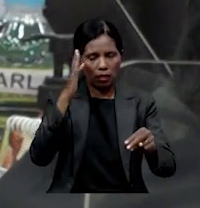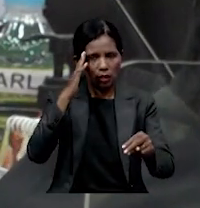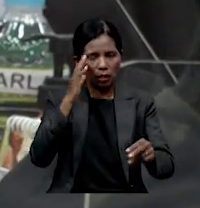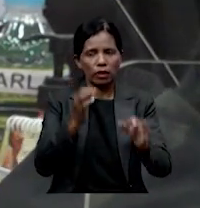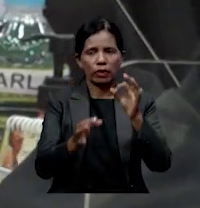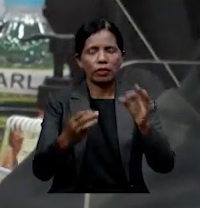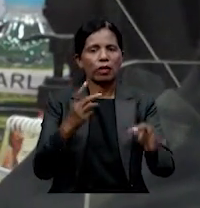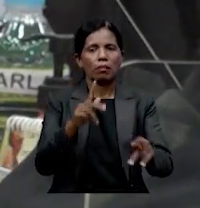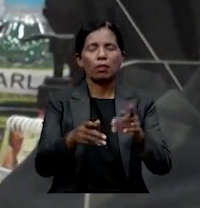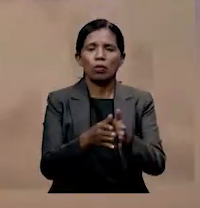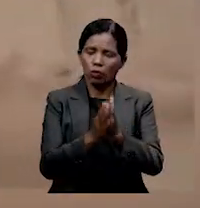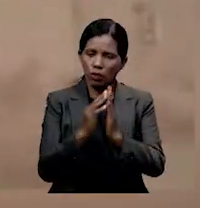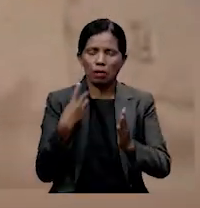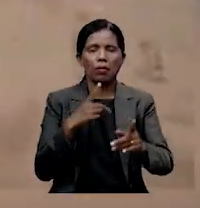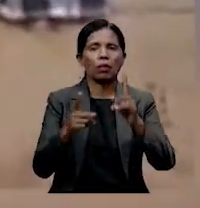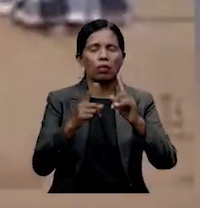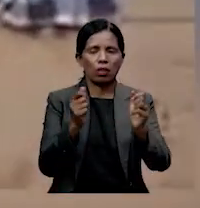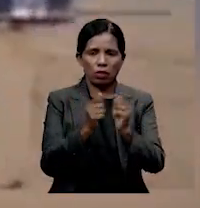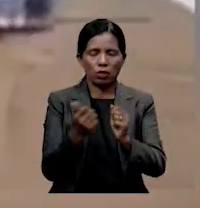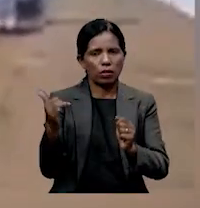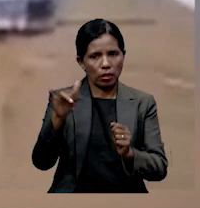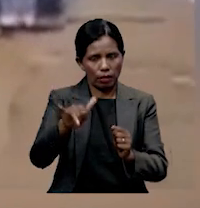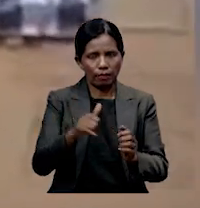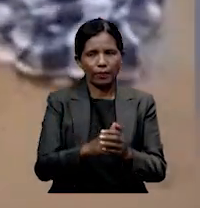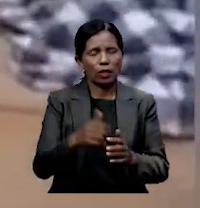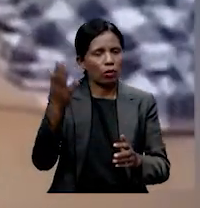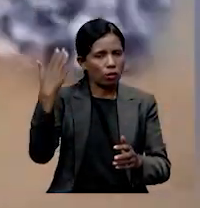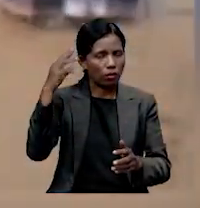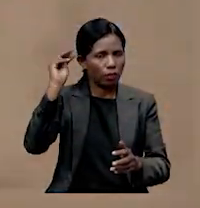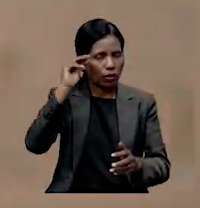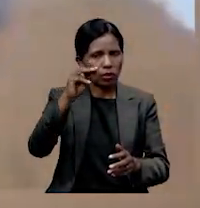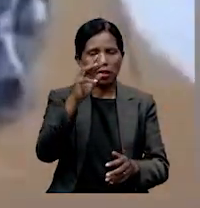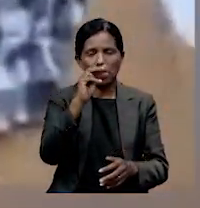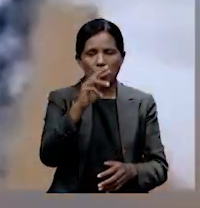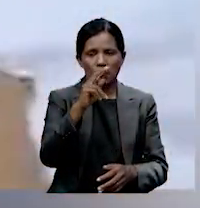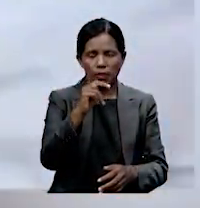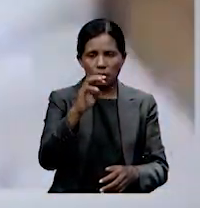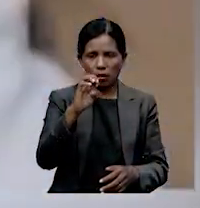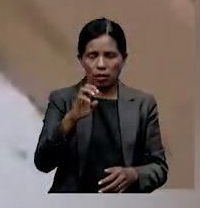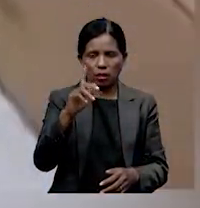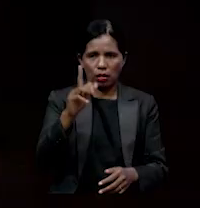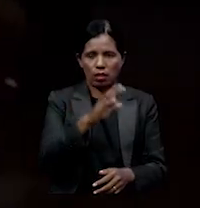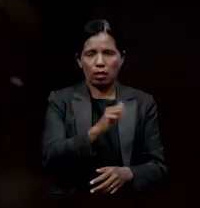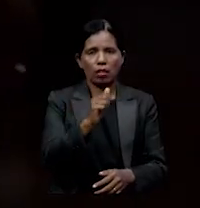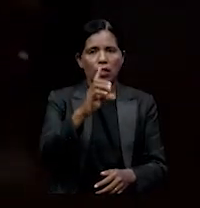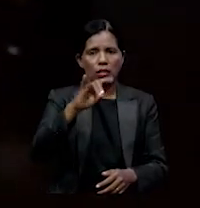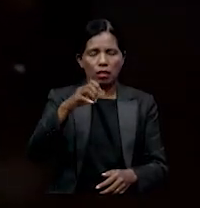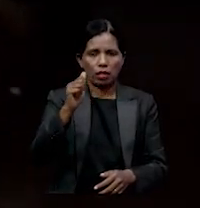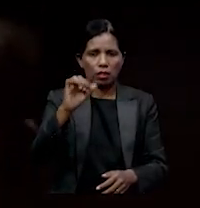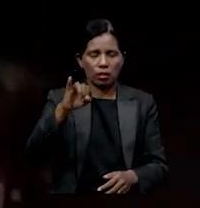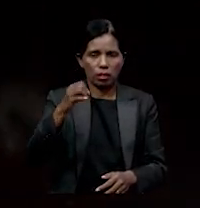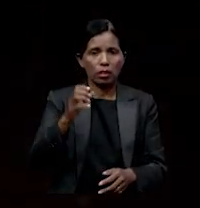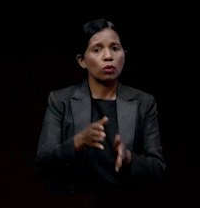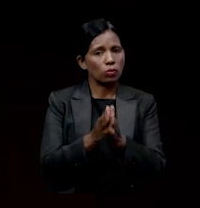husu ami bele explika basira. Antes ne, ministra negócio estrangeiro no cooperação Aldaziza Magno, husu ba